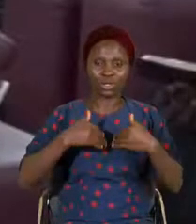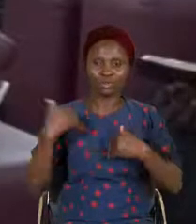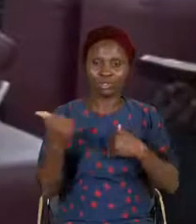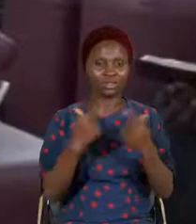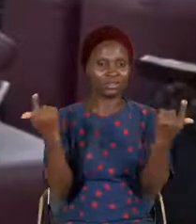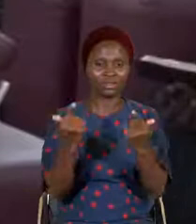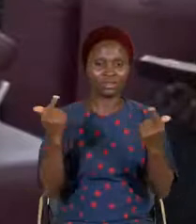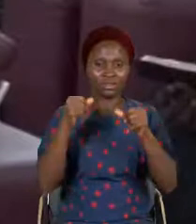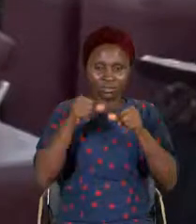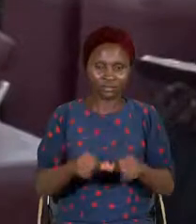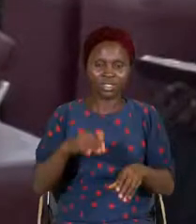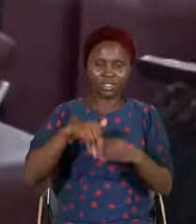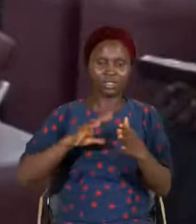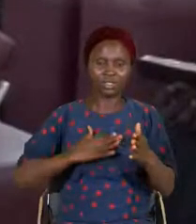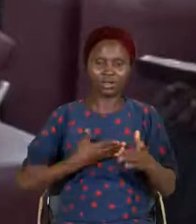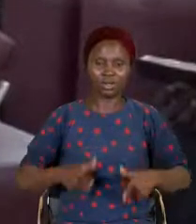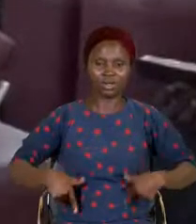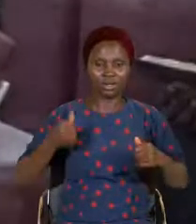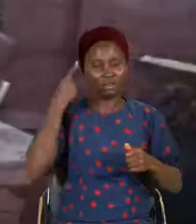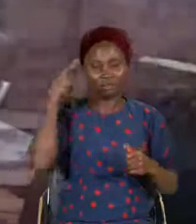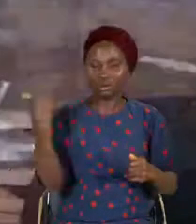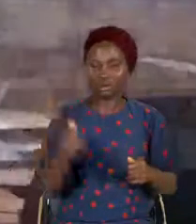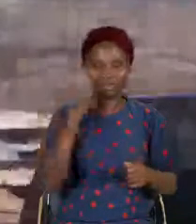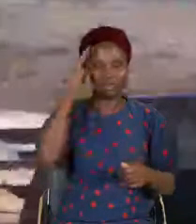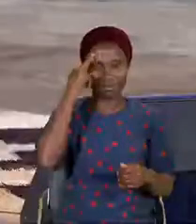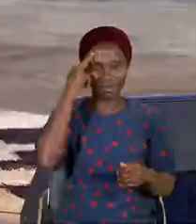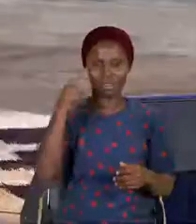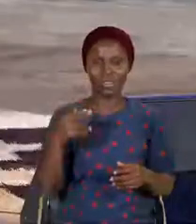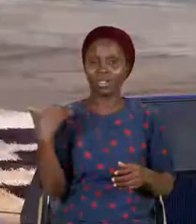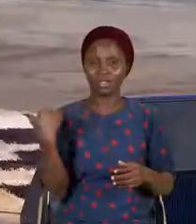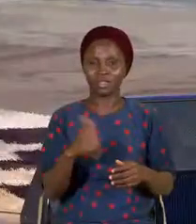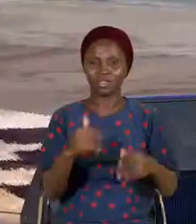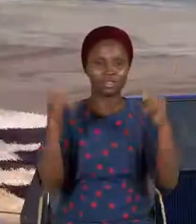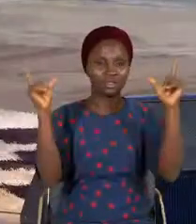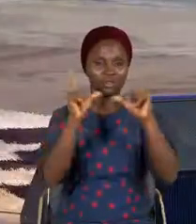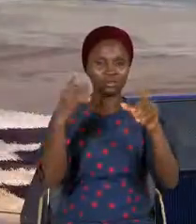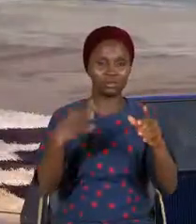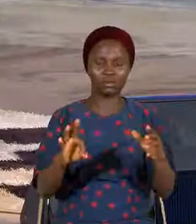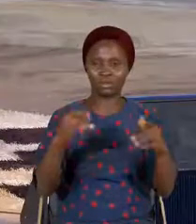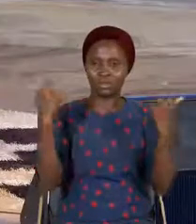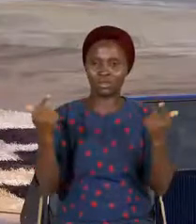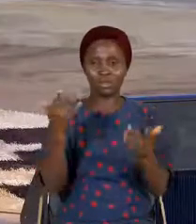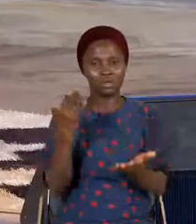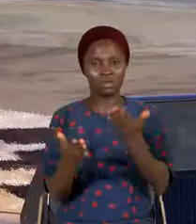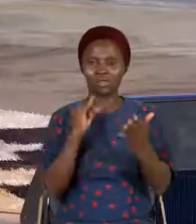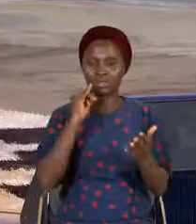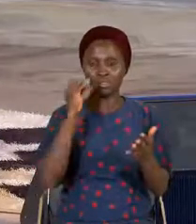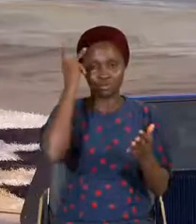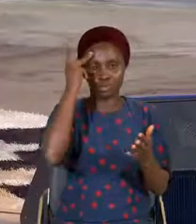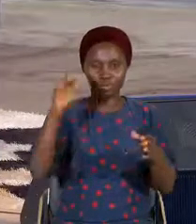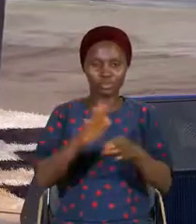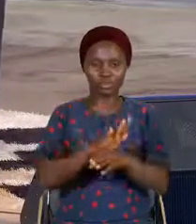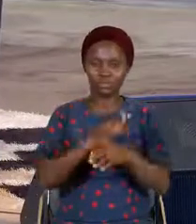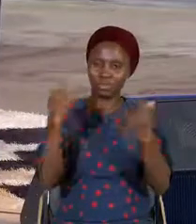vous, elle ne veut rien laisser en vous, rien d'impur. Peu importe la catégorie du péché, que ce soit un péché